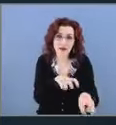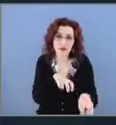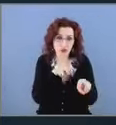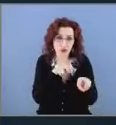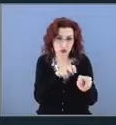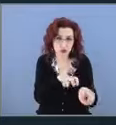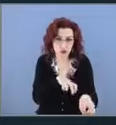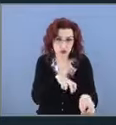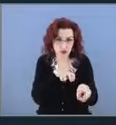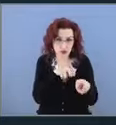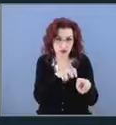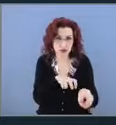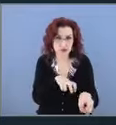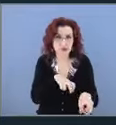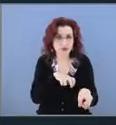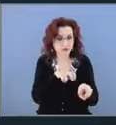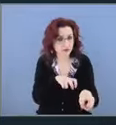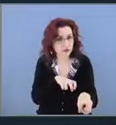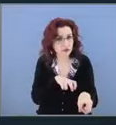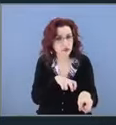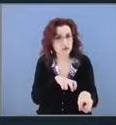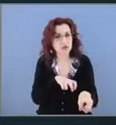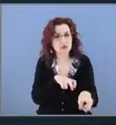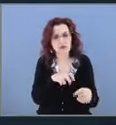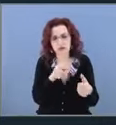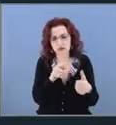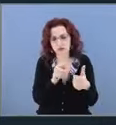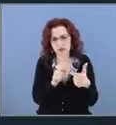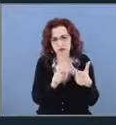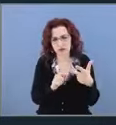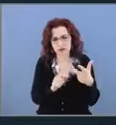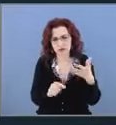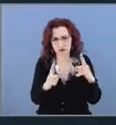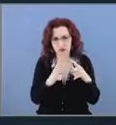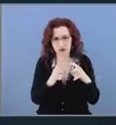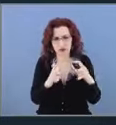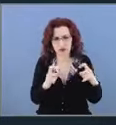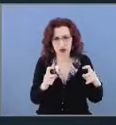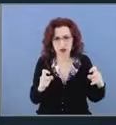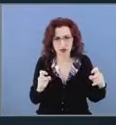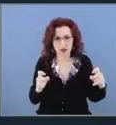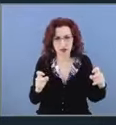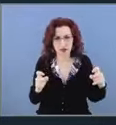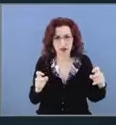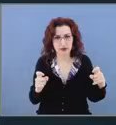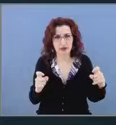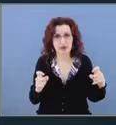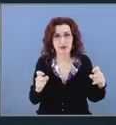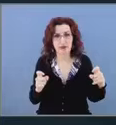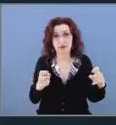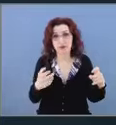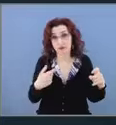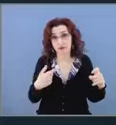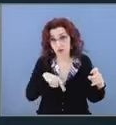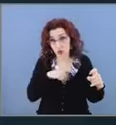transparency. Chiaramente diciamo Enea è molto impegnata in questo ambito, collaboriamo